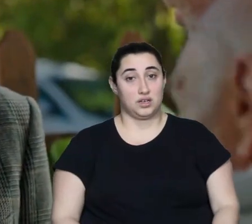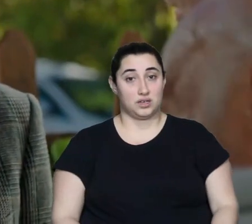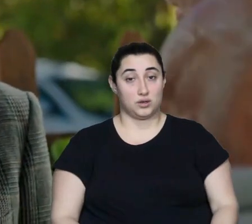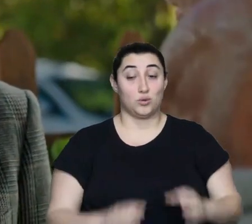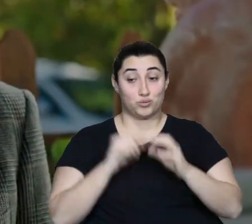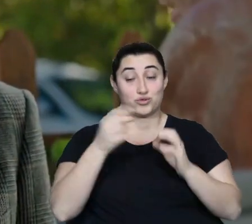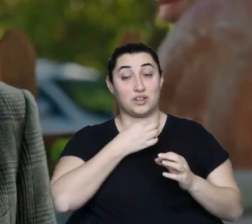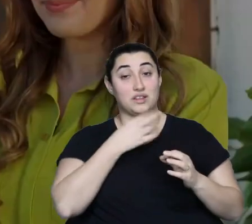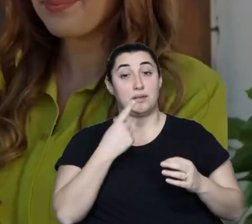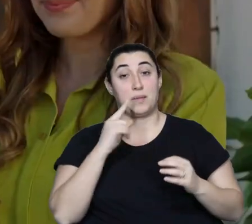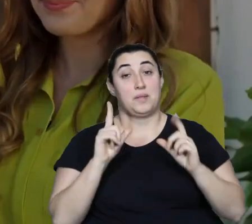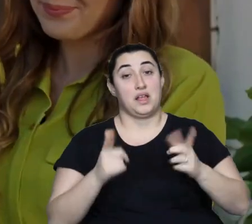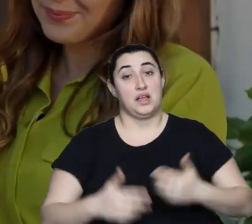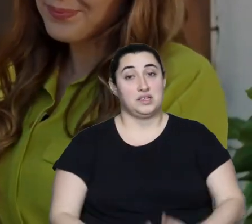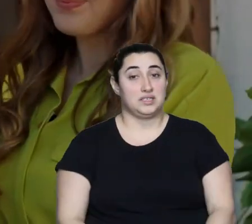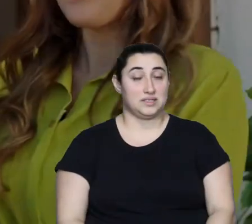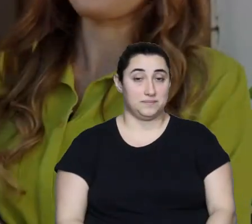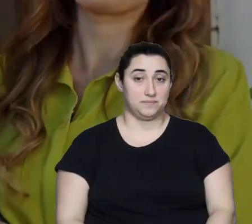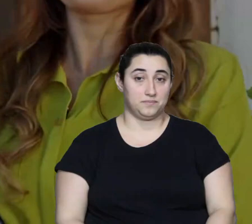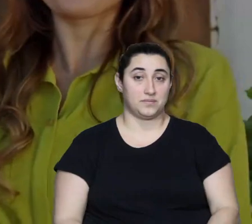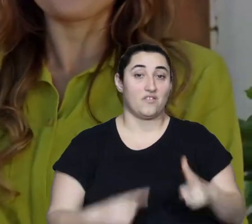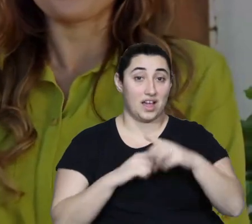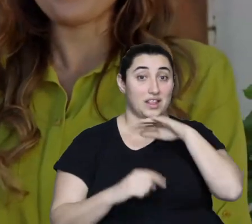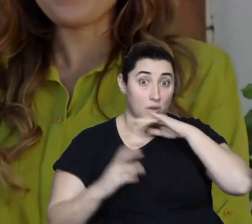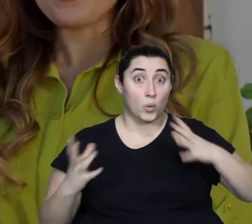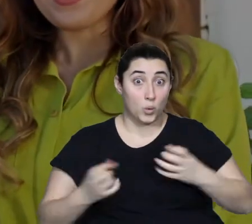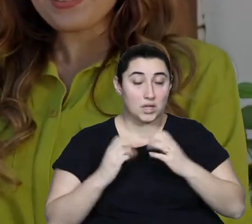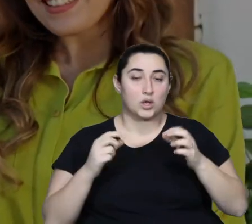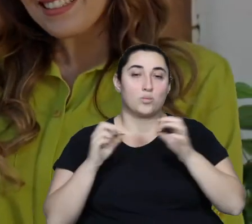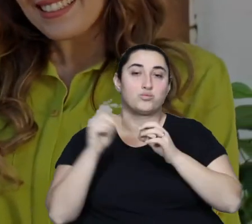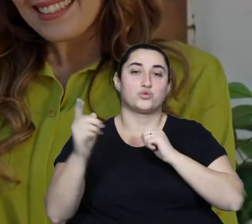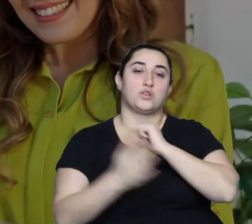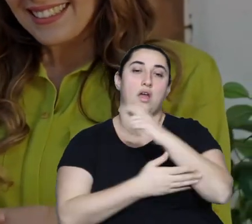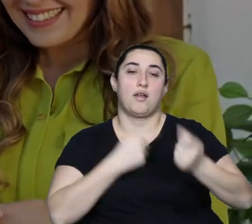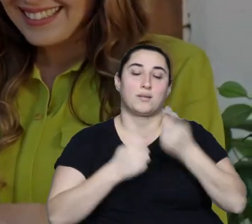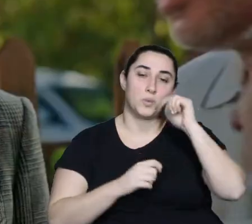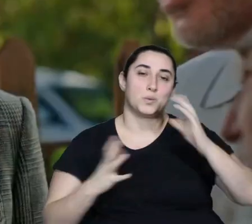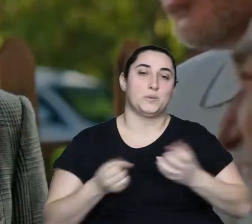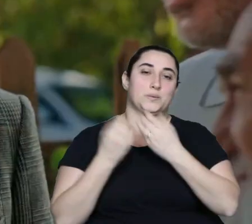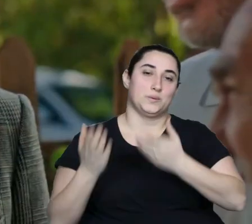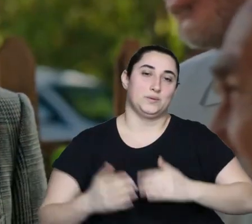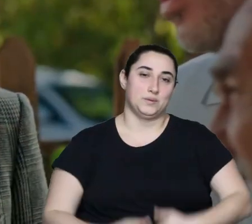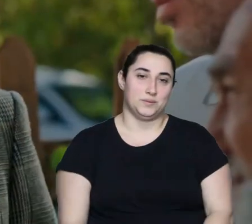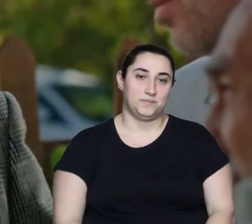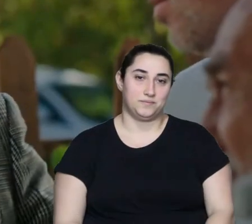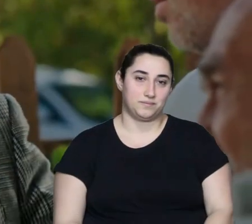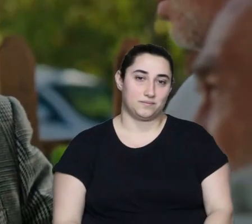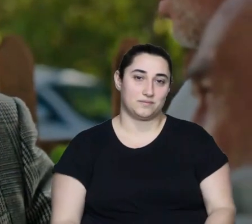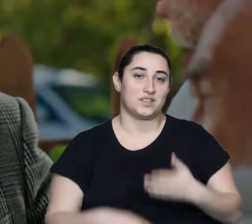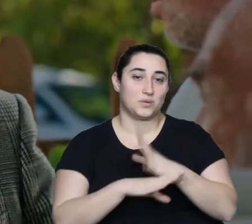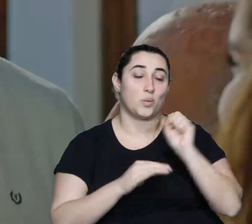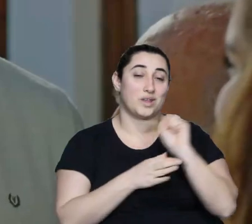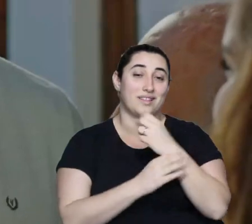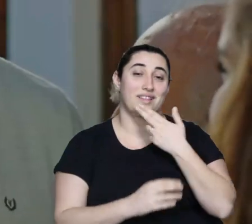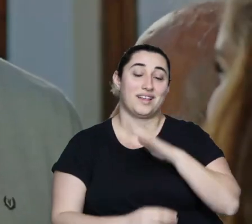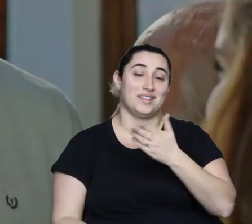minneti Burcu Hanım'a duymalıyız. Faik Dede kurtulduysa Burcu Hanım'ın ilk müdahalesi sayesinde. Gerçekten çok